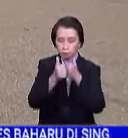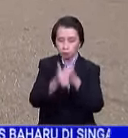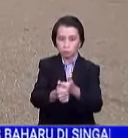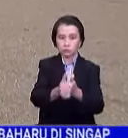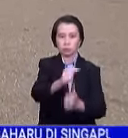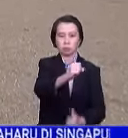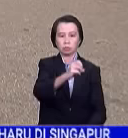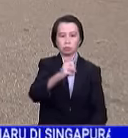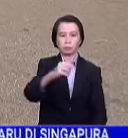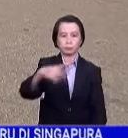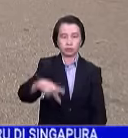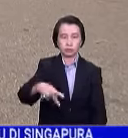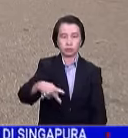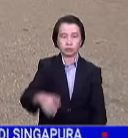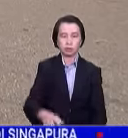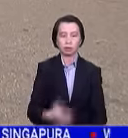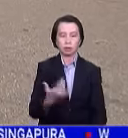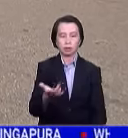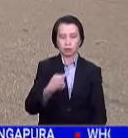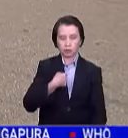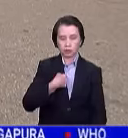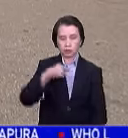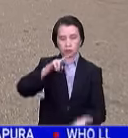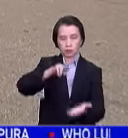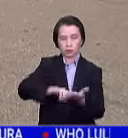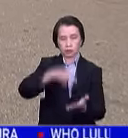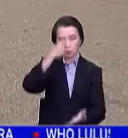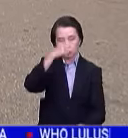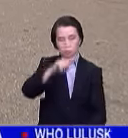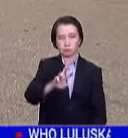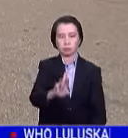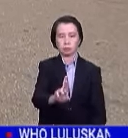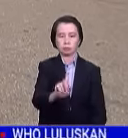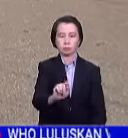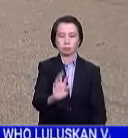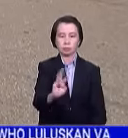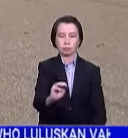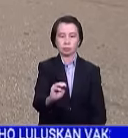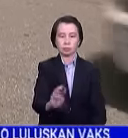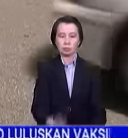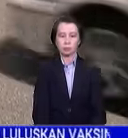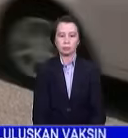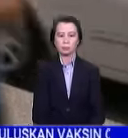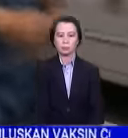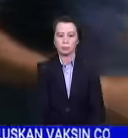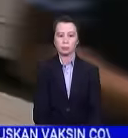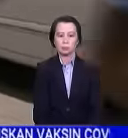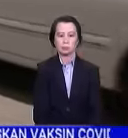kepada SOP ditetapkan. Ravin Sanmugam, Berita RTM.